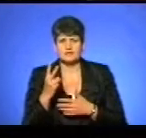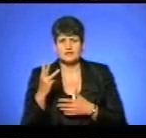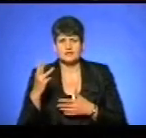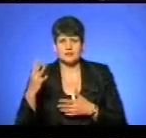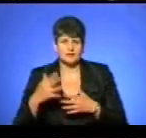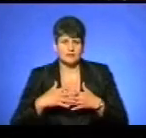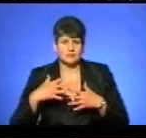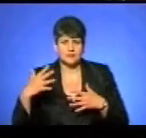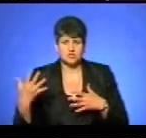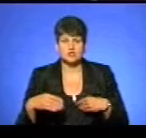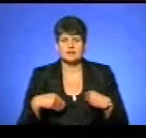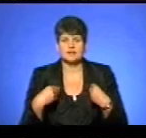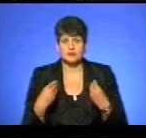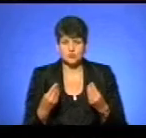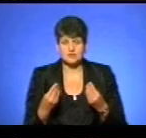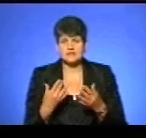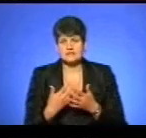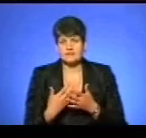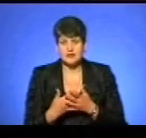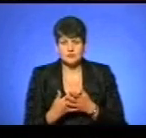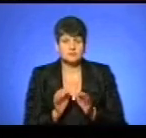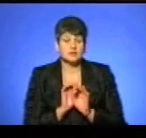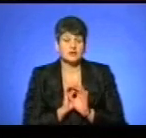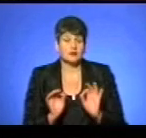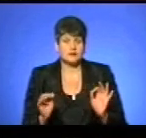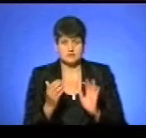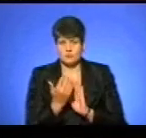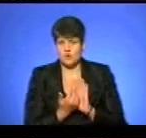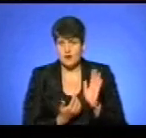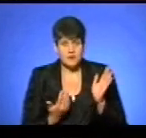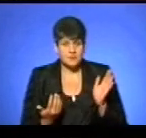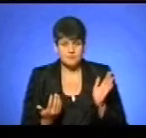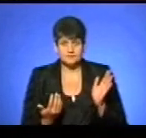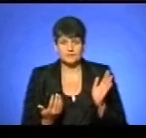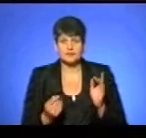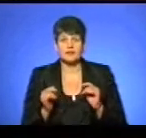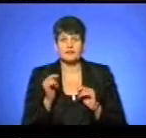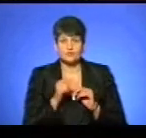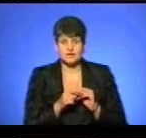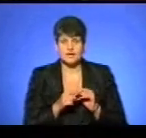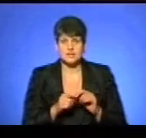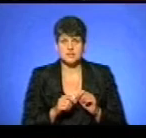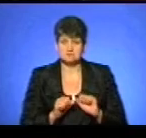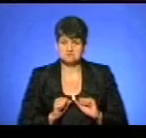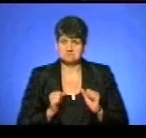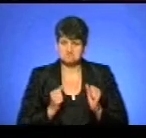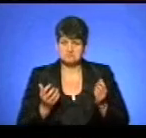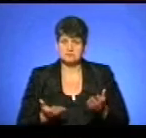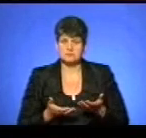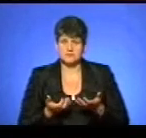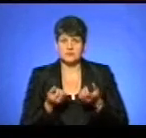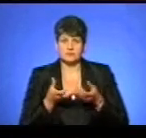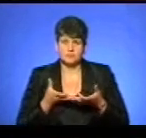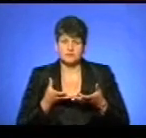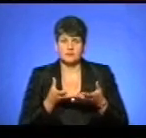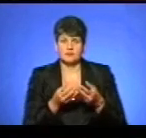і більше, дають. Ну, здавалося б, прекрасна програма. От, і вона стимулює виробництво